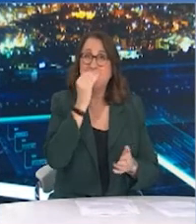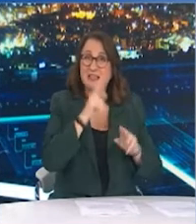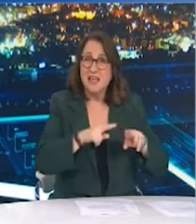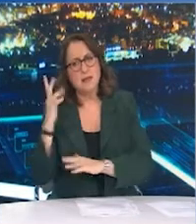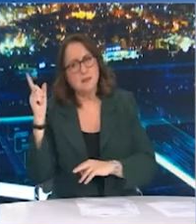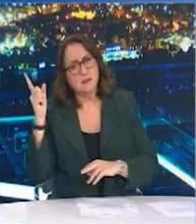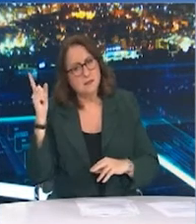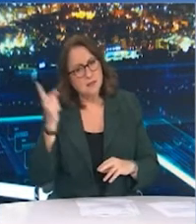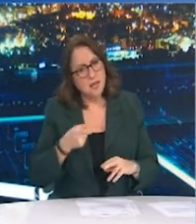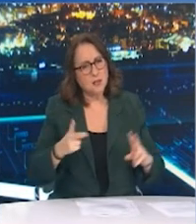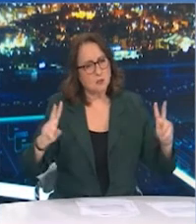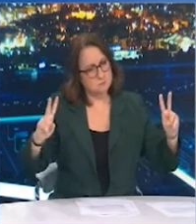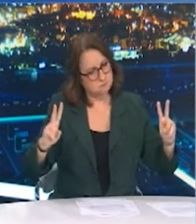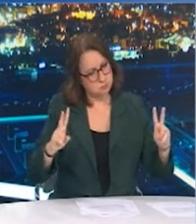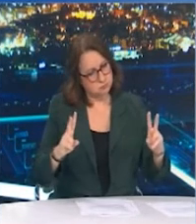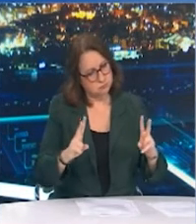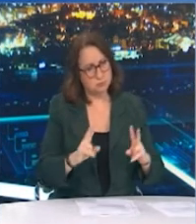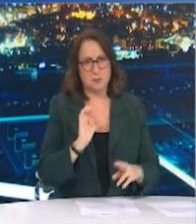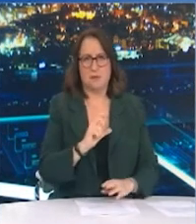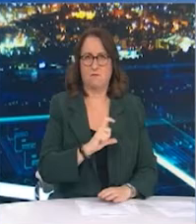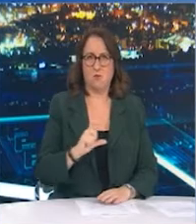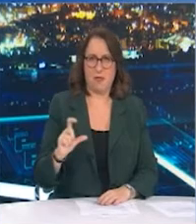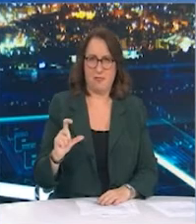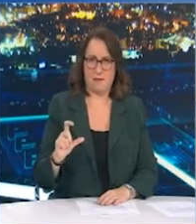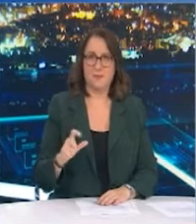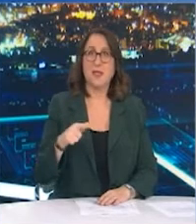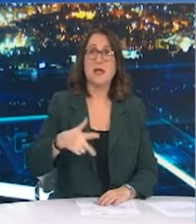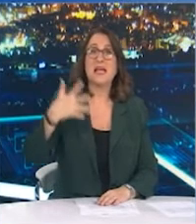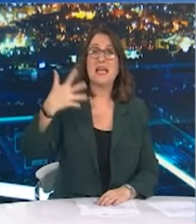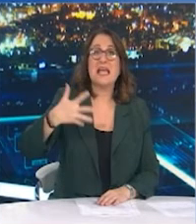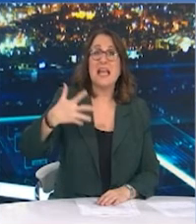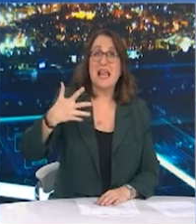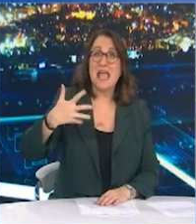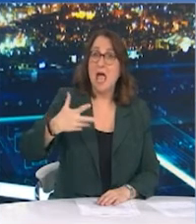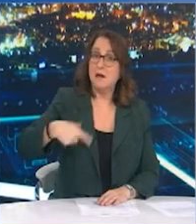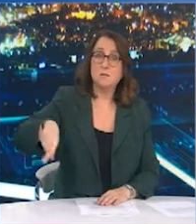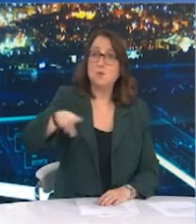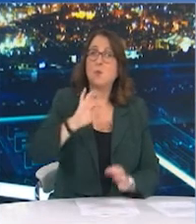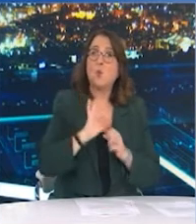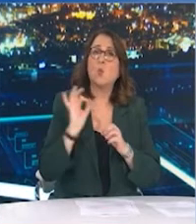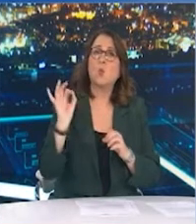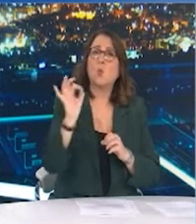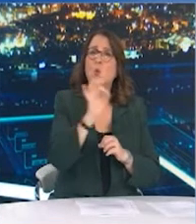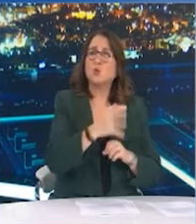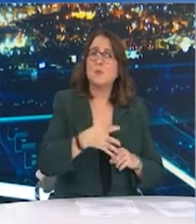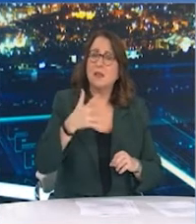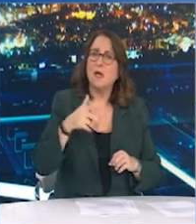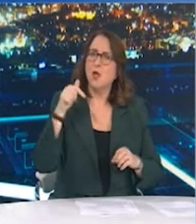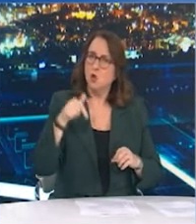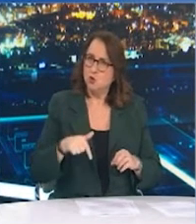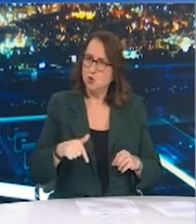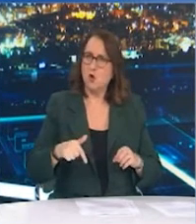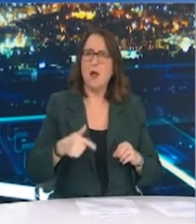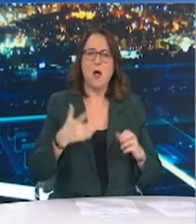εξαιρετικά επιβαρημένη. Η ηλικιακή κατανομή των νέων διαγνώσεων έδειξε περαιτέρω βελτίωση και έτσι προς το παρόν βλέπουμε μικρή υποχώρηση των διαγνώσεων